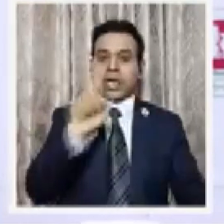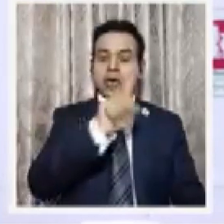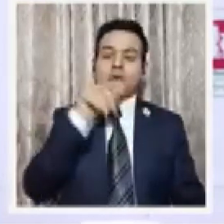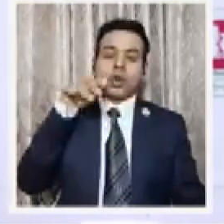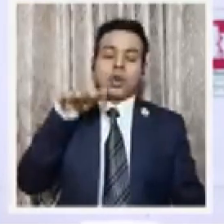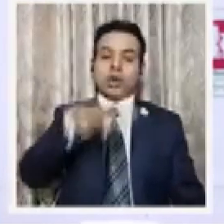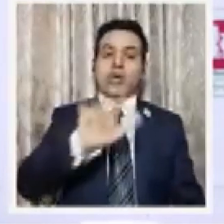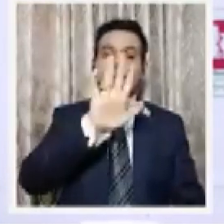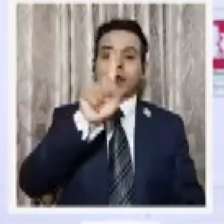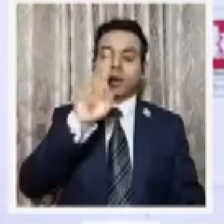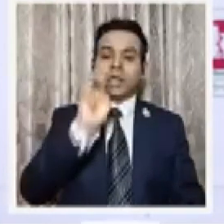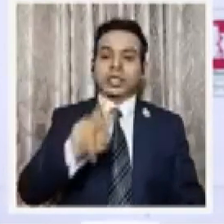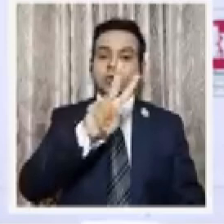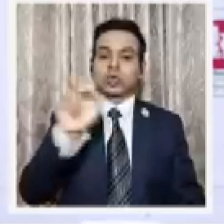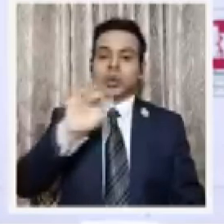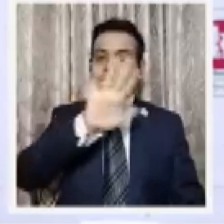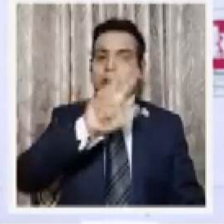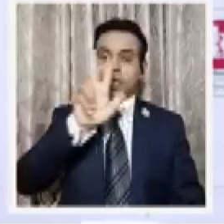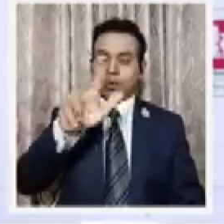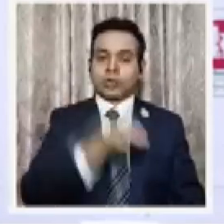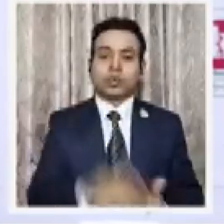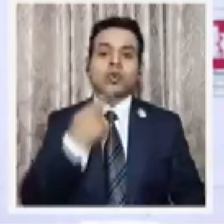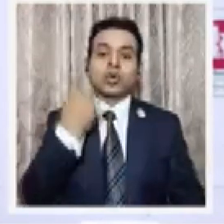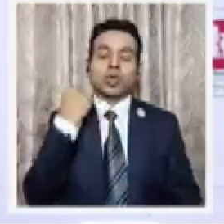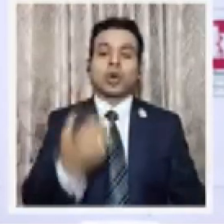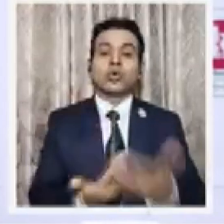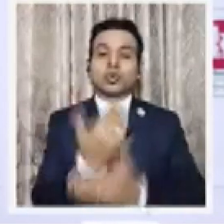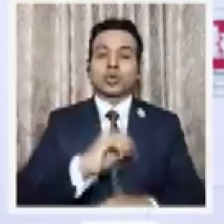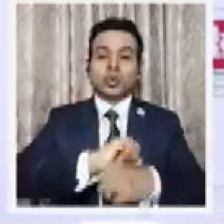14,127টি নমুনা। এ পর্যন্ত নমুনা পরীক্ষা হয়েছে